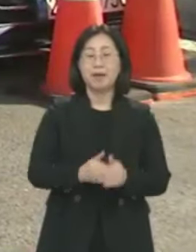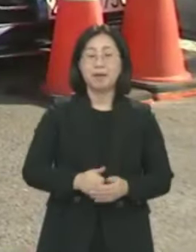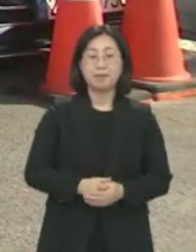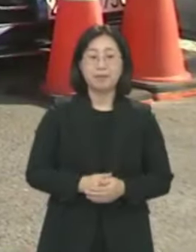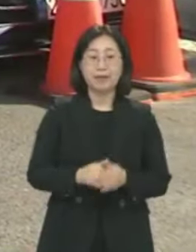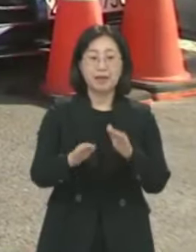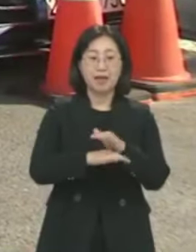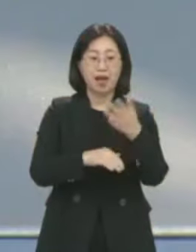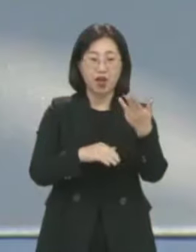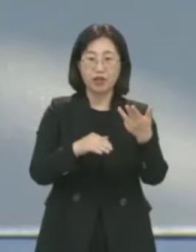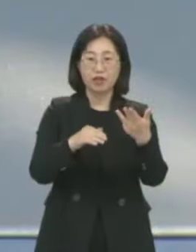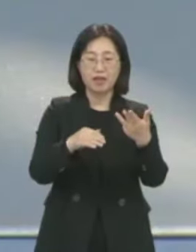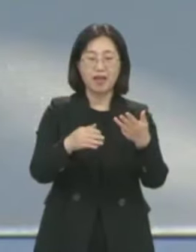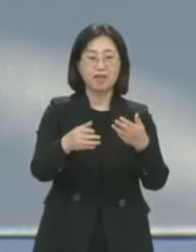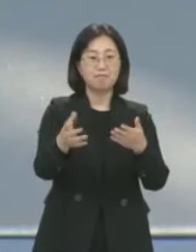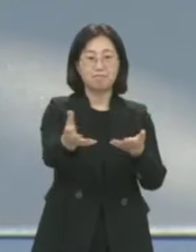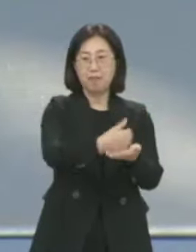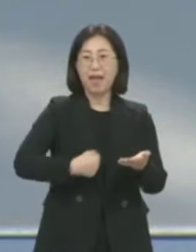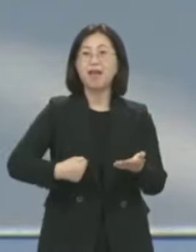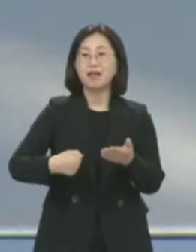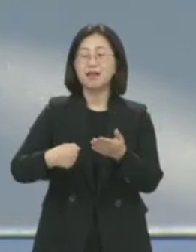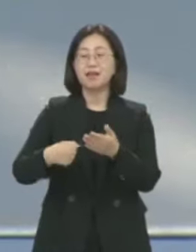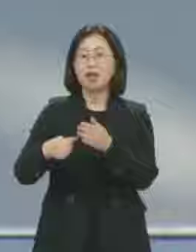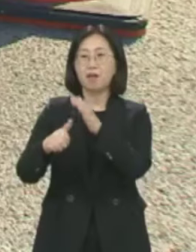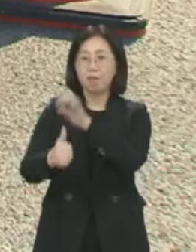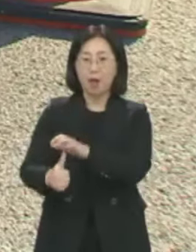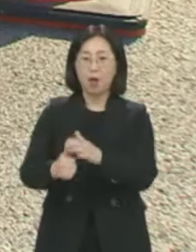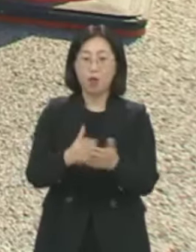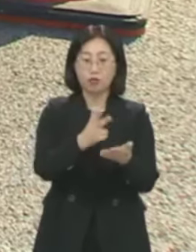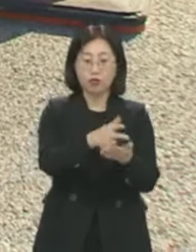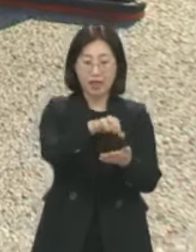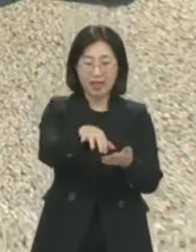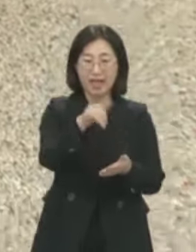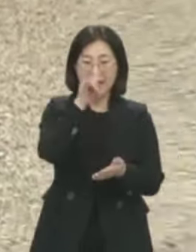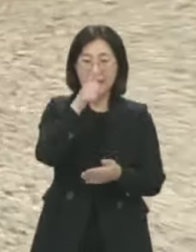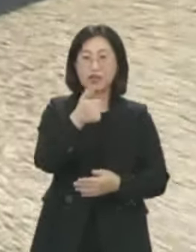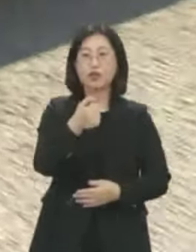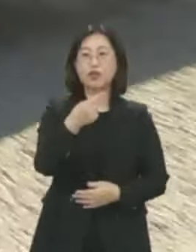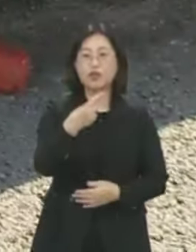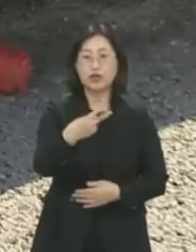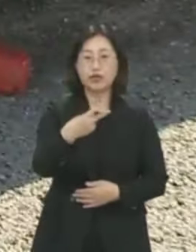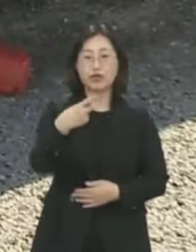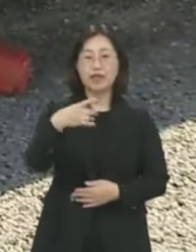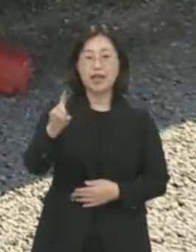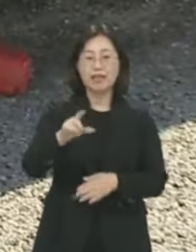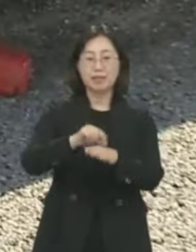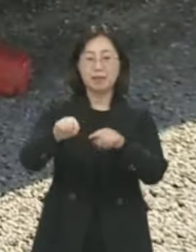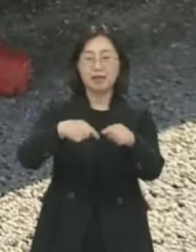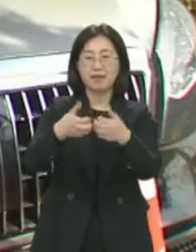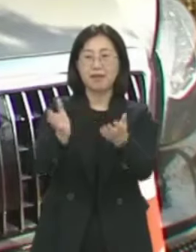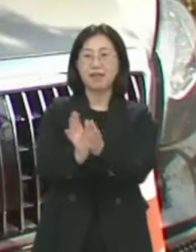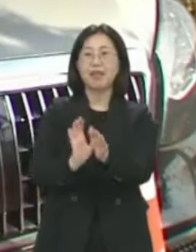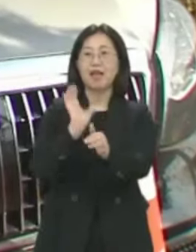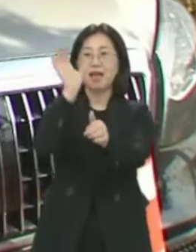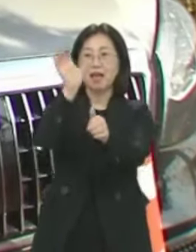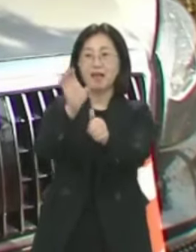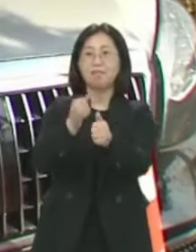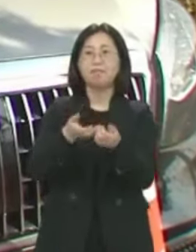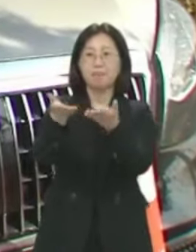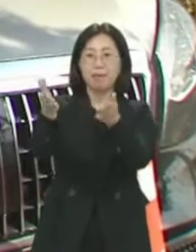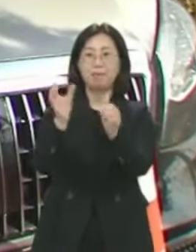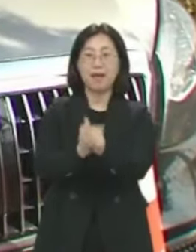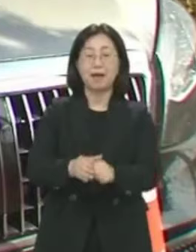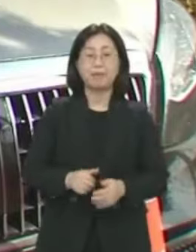차량 8대는 몰수 보전하는 한편 주차장 등에 보관 중이던 52대를 관할 지자체에 인계했습니다. 실제로